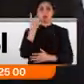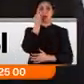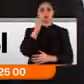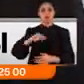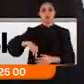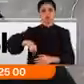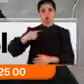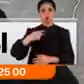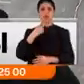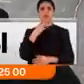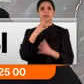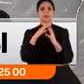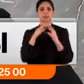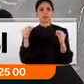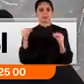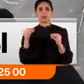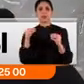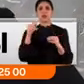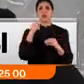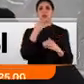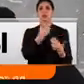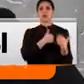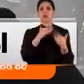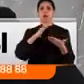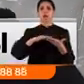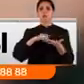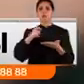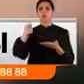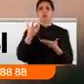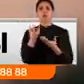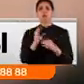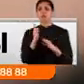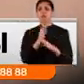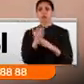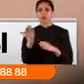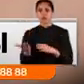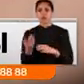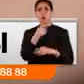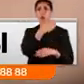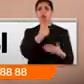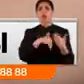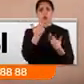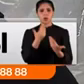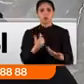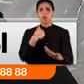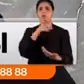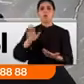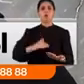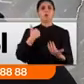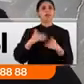kız ortadan kayboluyor. Ötekinin kız arkadaşının yanındaki oğluna niye bıçak vurmamışlar? Onlardan biri yaralanmamış. Benim oğlum niye